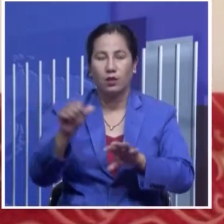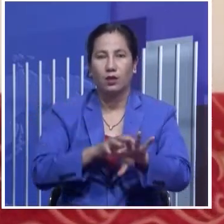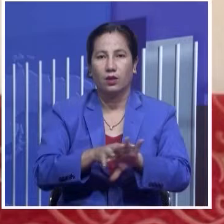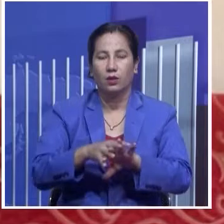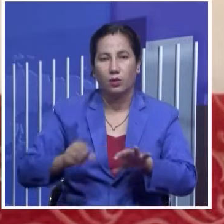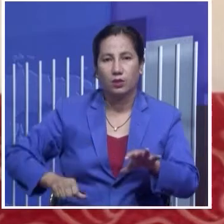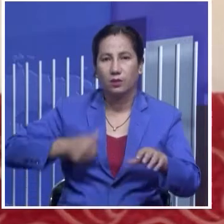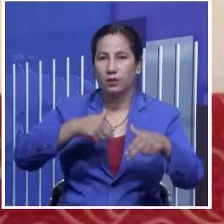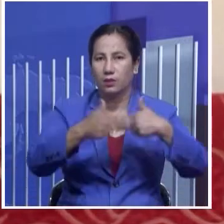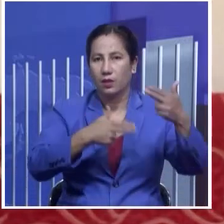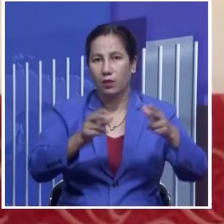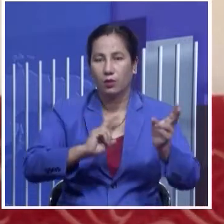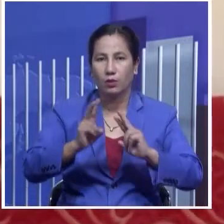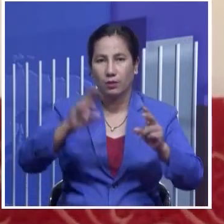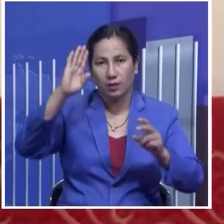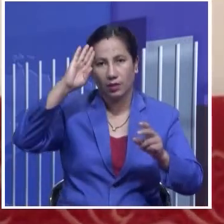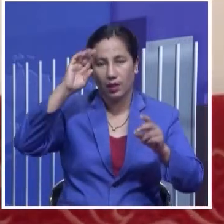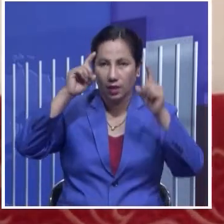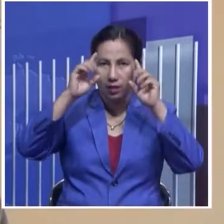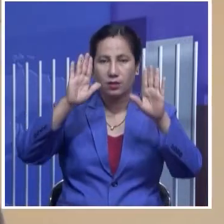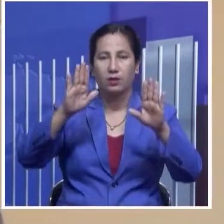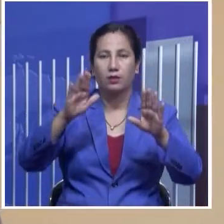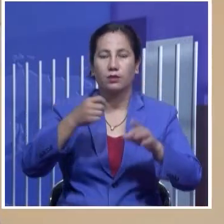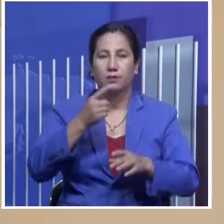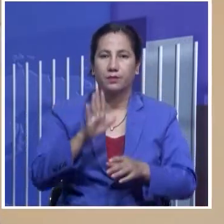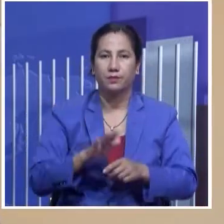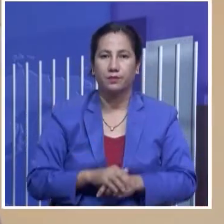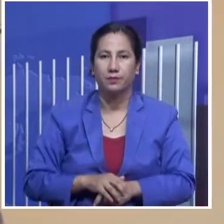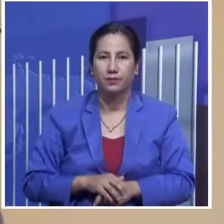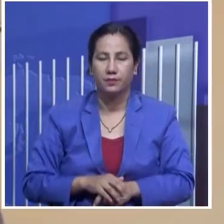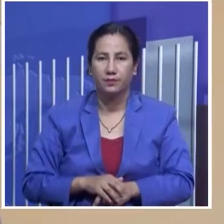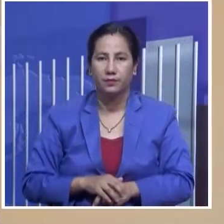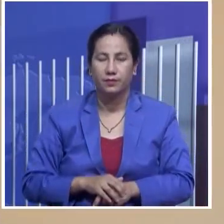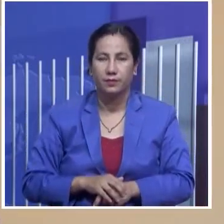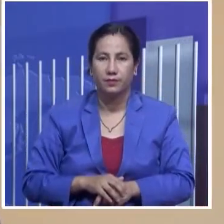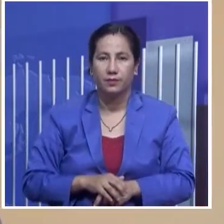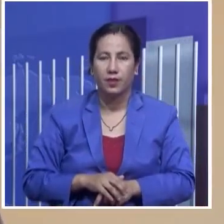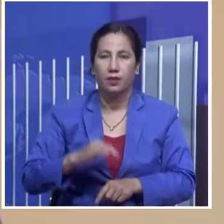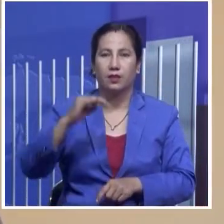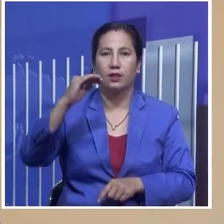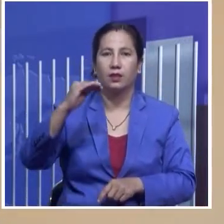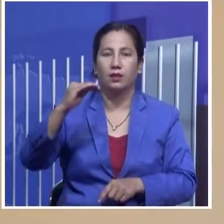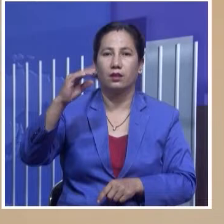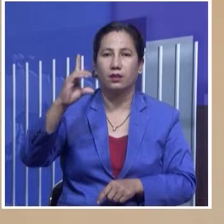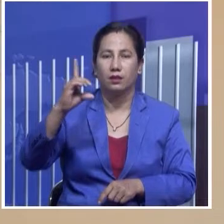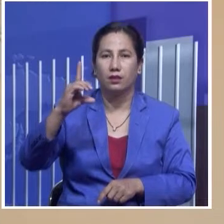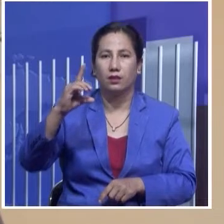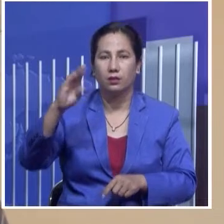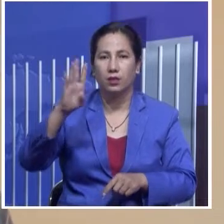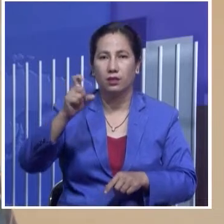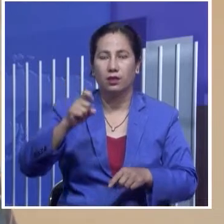जीविकार्जनको सवालमा चाहिँ हामी सरकारले सचेत हुनुपर्छ भनेर भन्छौँ। तटबन्ध मर्मत गर्नुपर्ने देखिन्छ, खास गरी दोधारा